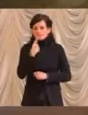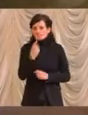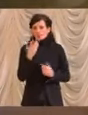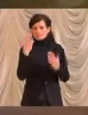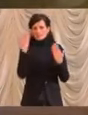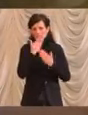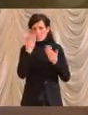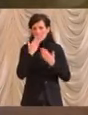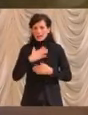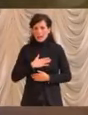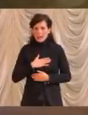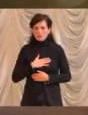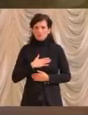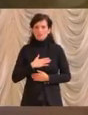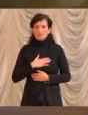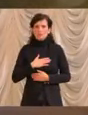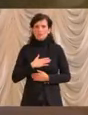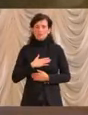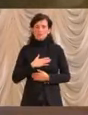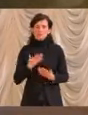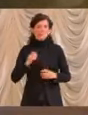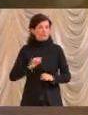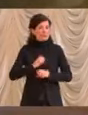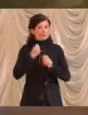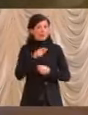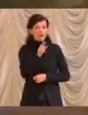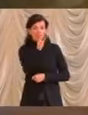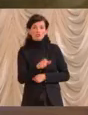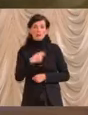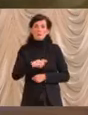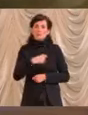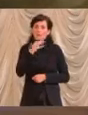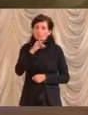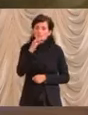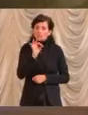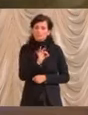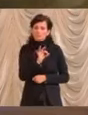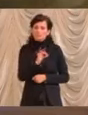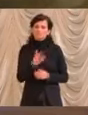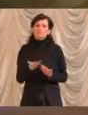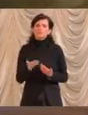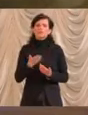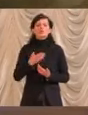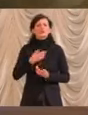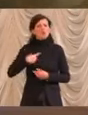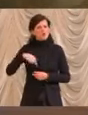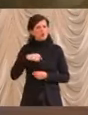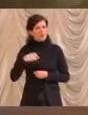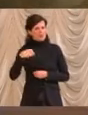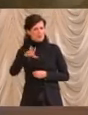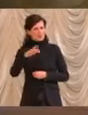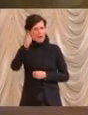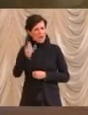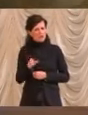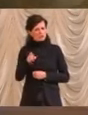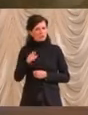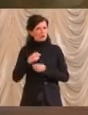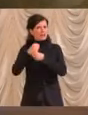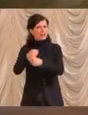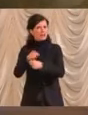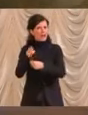Naturalmente... noi abbiamo al Consiglio europeo demandato all'Eurogruppo di fare proposte e noi siamo impegnati